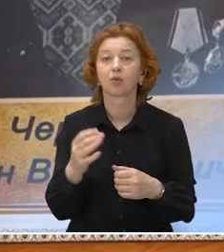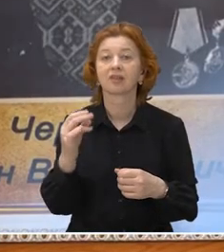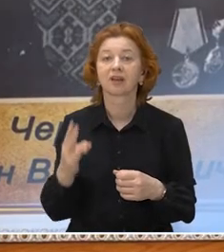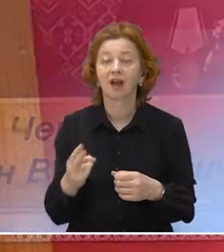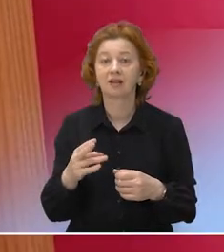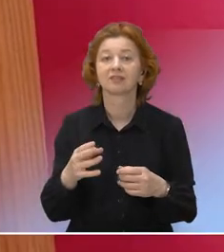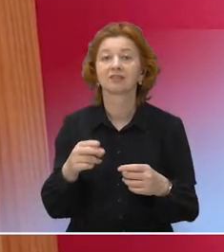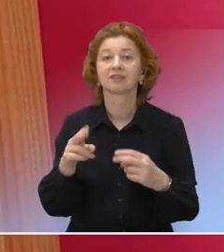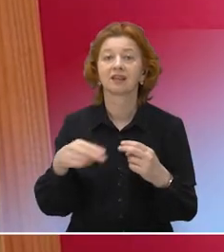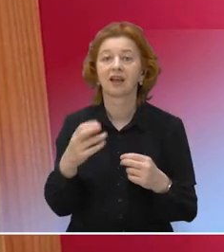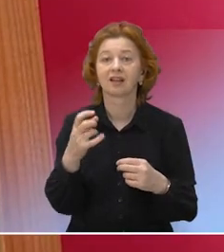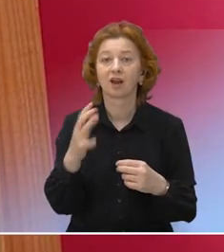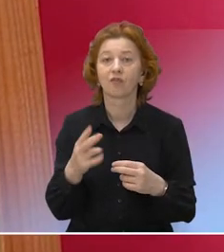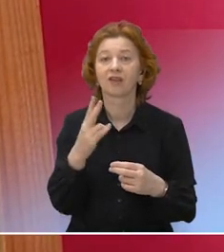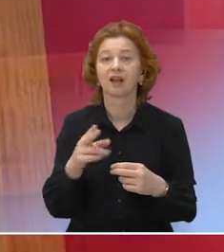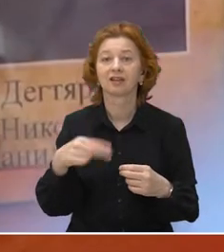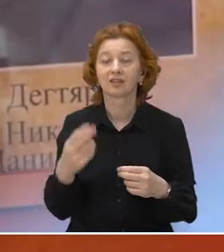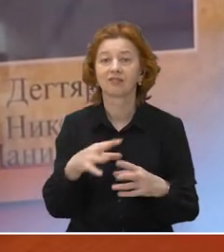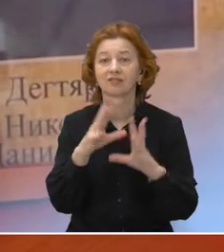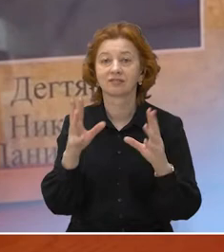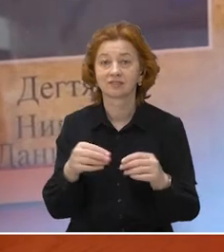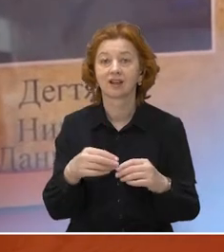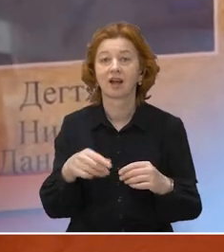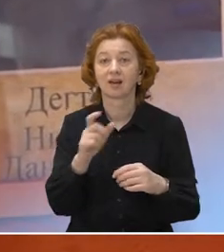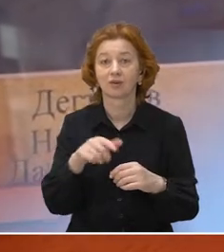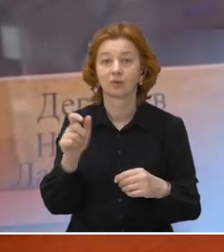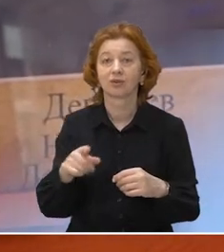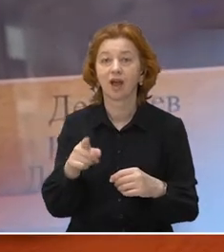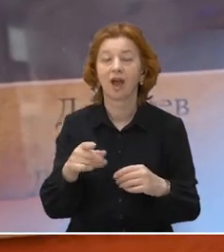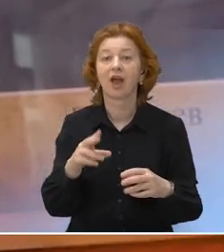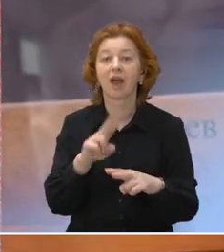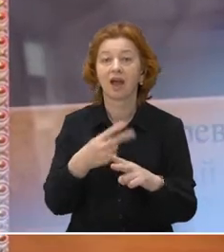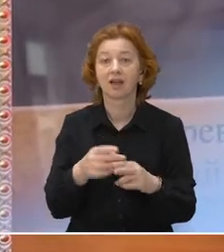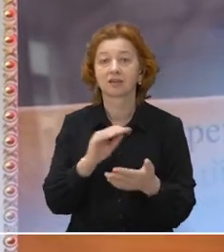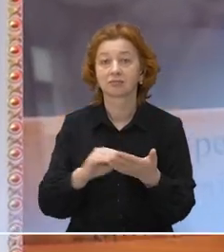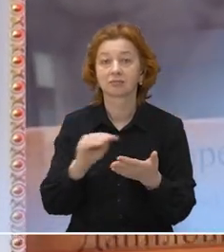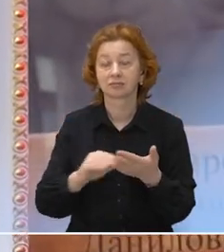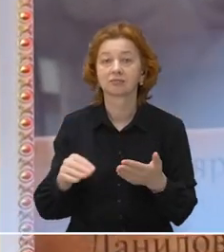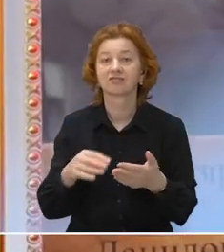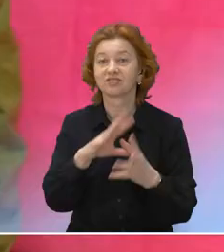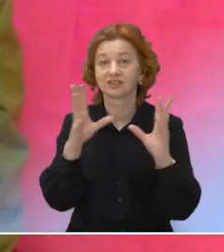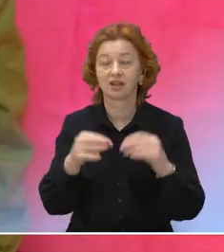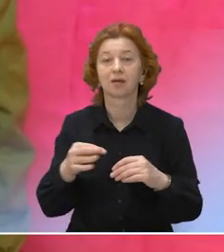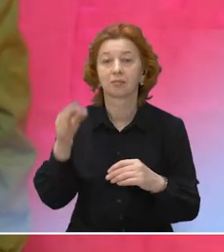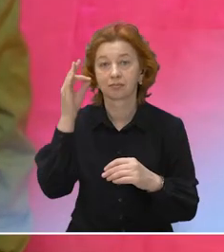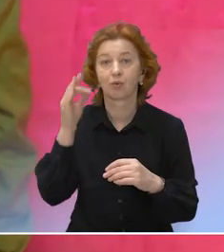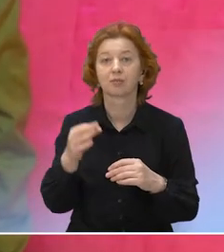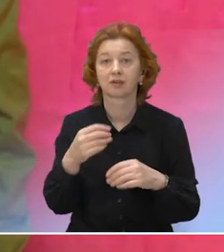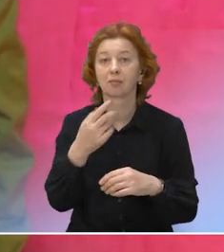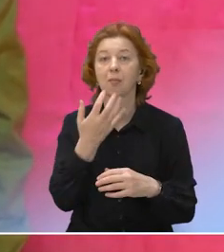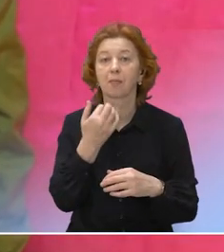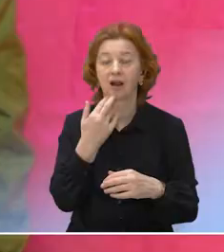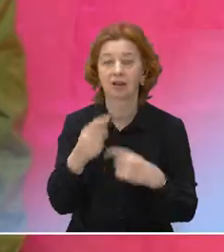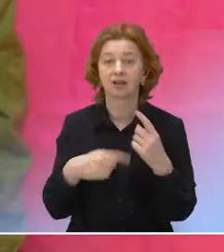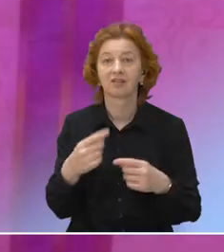Семен Никандрович, Дегтярев Николай Данилович и Чернов Иван Васильевич. Я никогда не видел своих прадедов, но моя семья